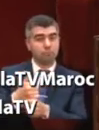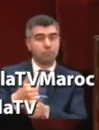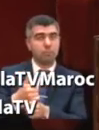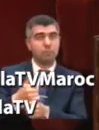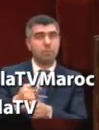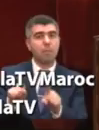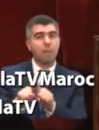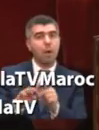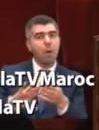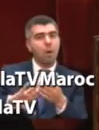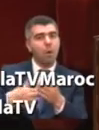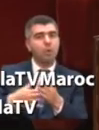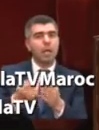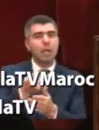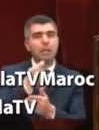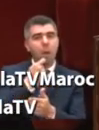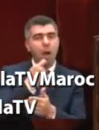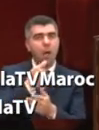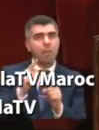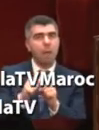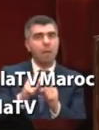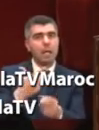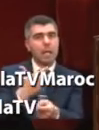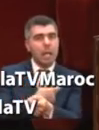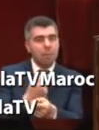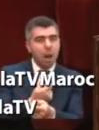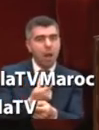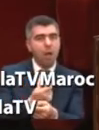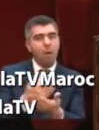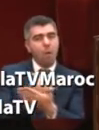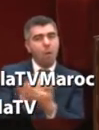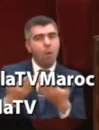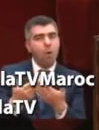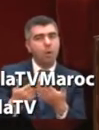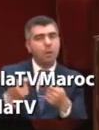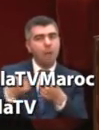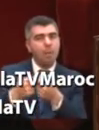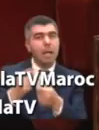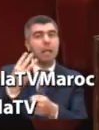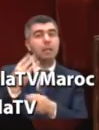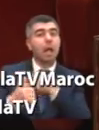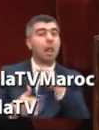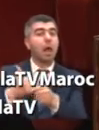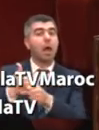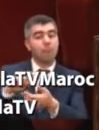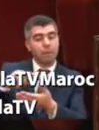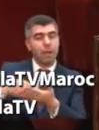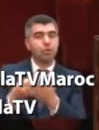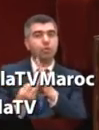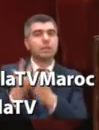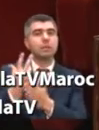الادويه المتعلقه بداء السكري، اكانت الاقراص او يعني الانسولين بالنسبه للنوع الاول.